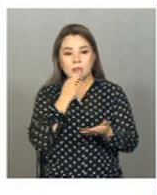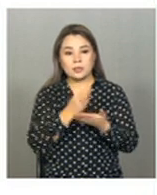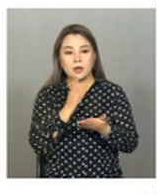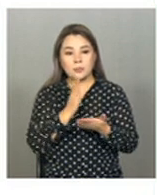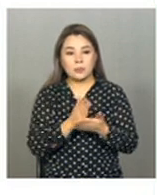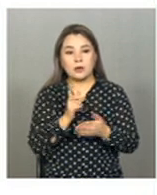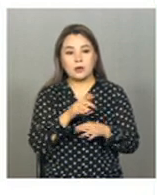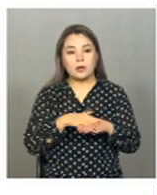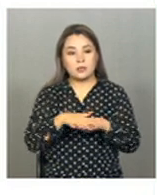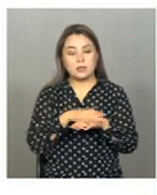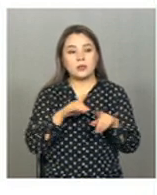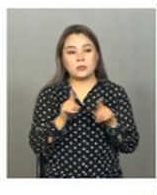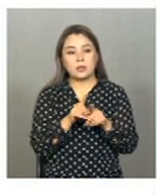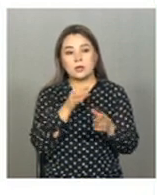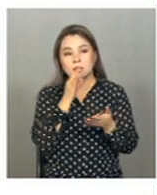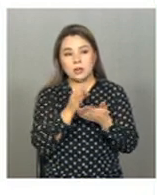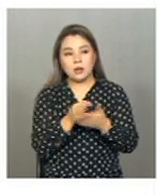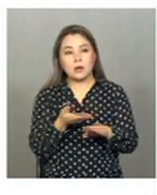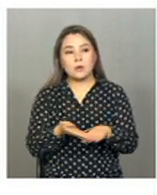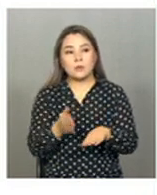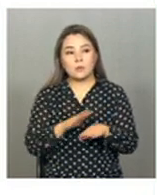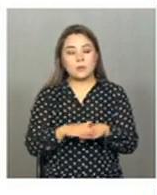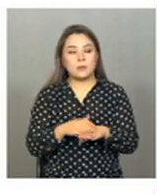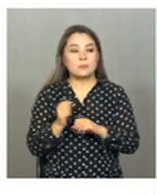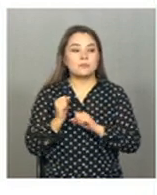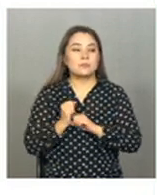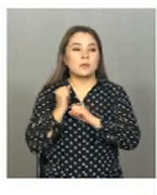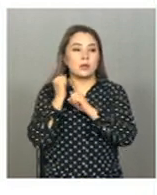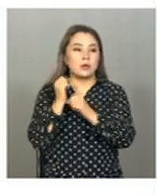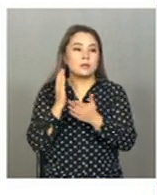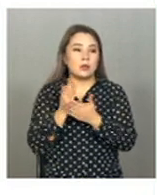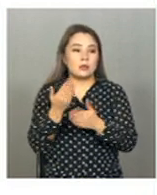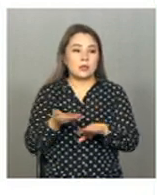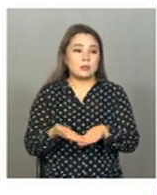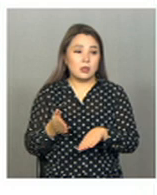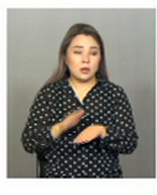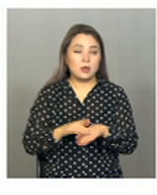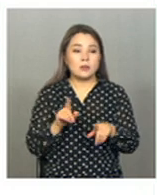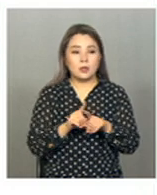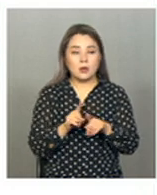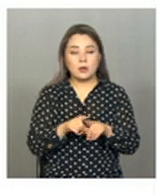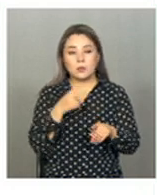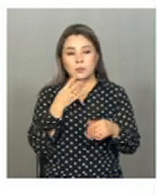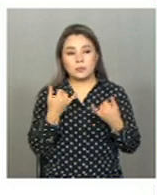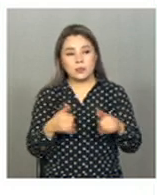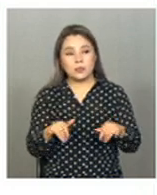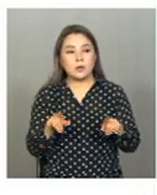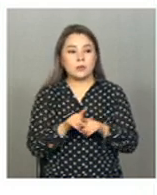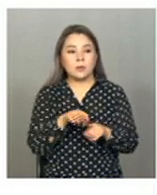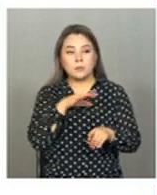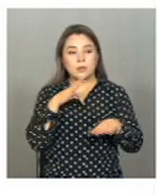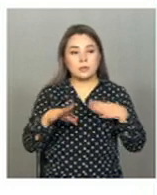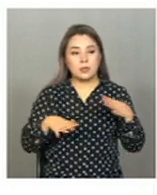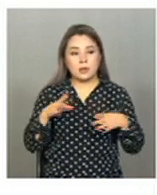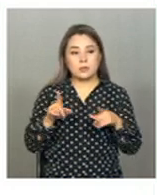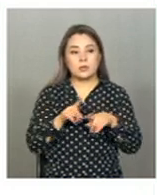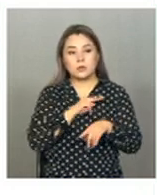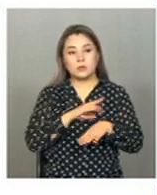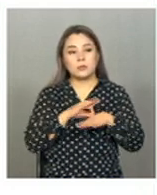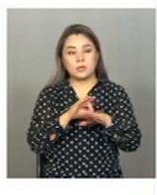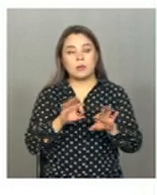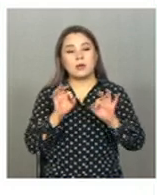Халық палуандарды, ауыр салмақ көтеретін алып күш иелерін, таңғажайып қимыл әрекет жасаушыларды аңыз